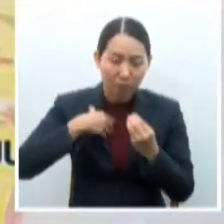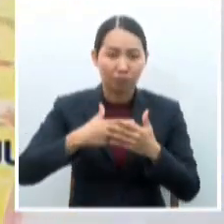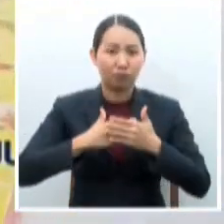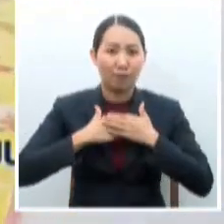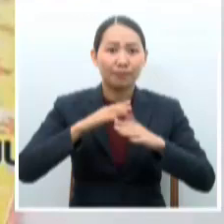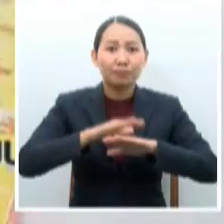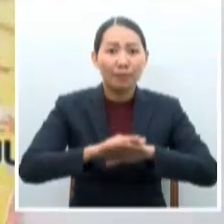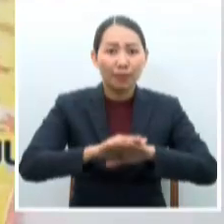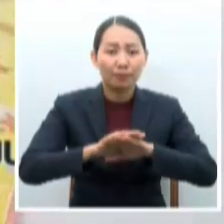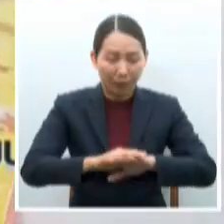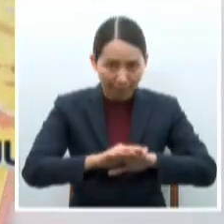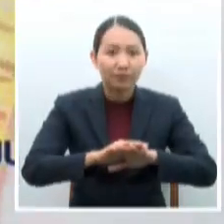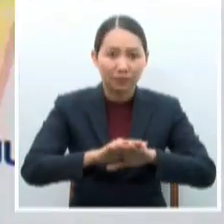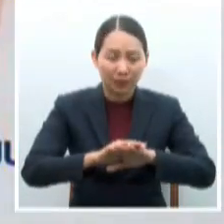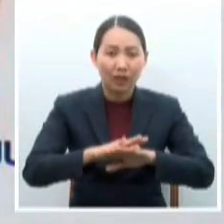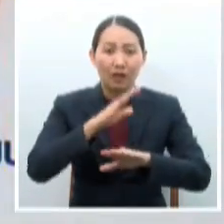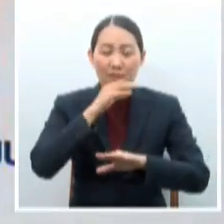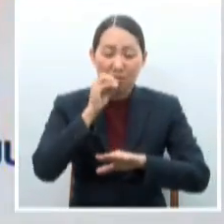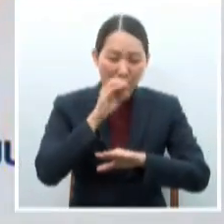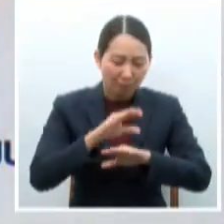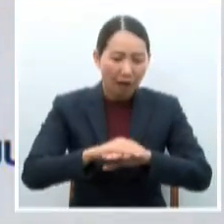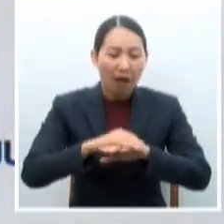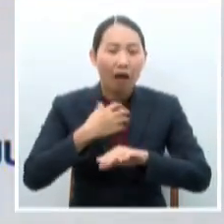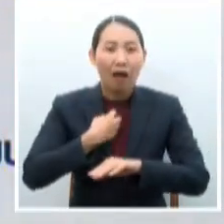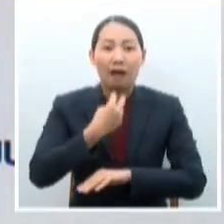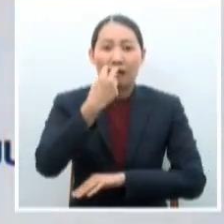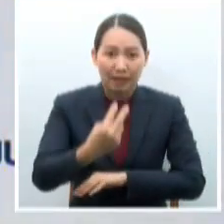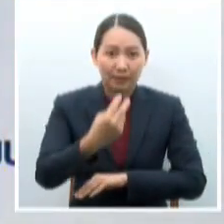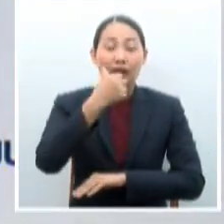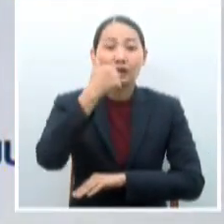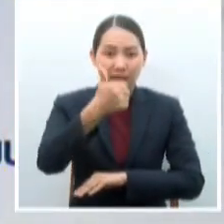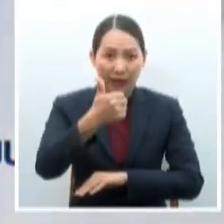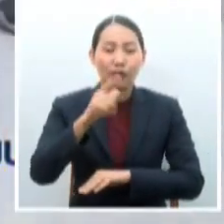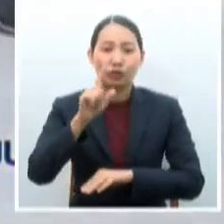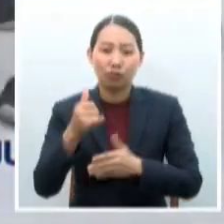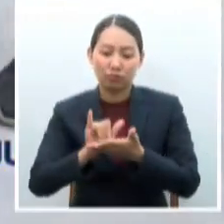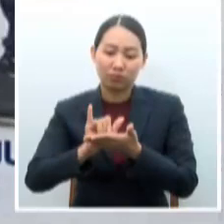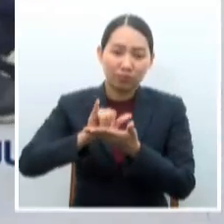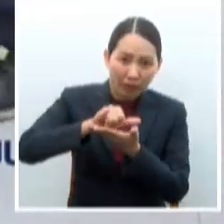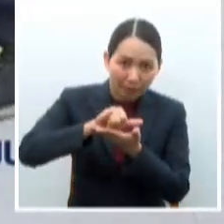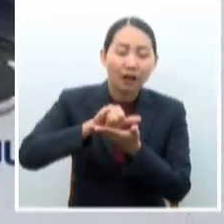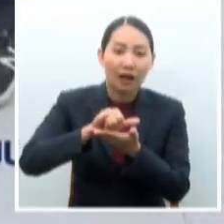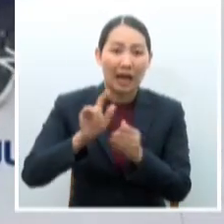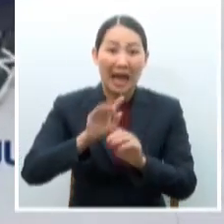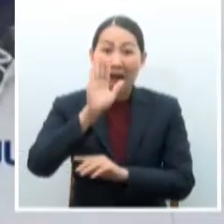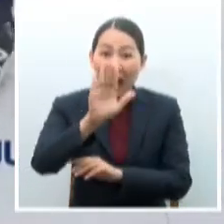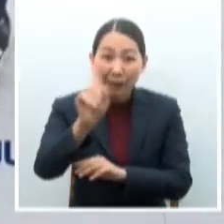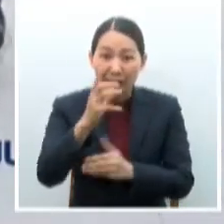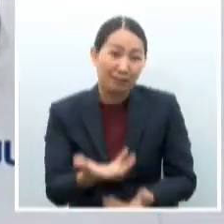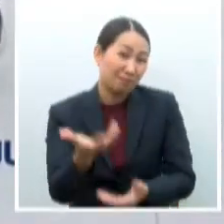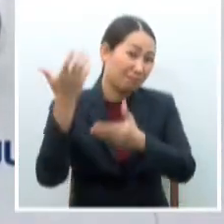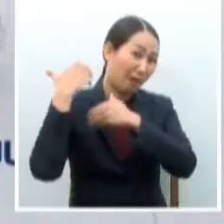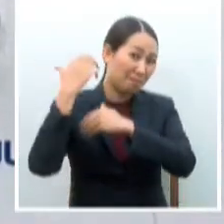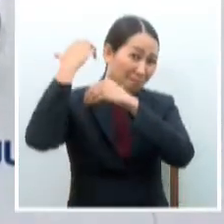ายใจให้จัดท่านอนตะแคงซ้ายสิ่งที่ห้ามทำเด็ดขาดคือ ห้ามอุ้มพาดบ่าห้ามกดท้อง